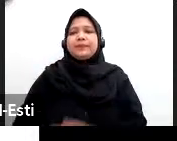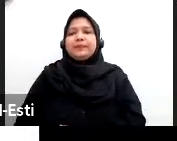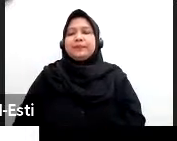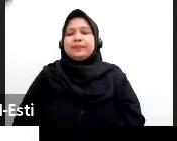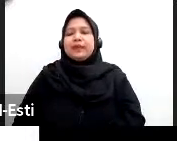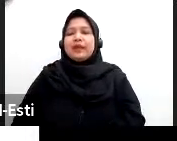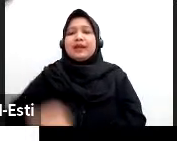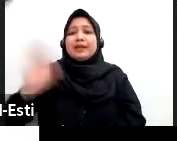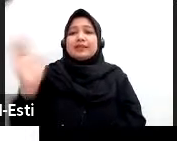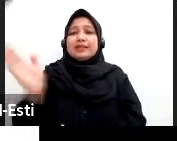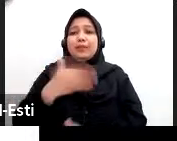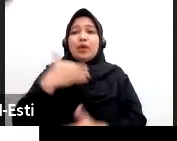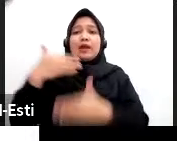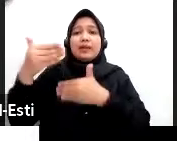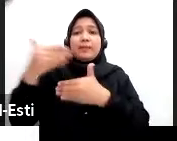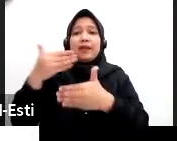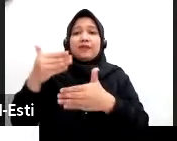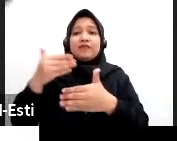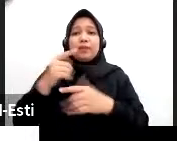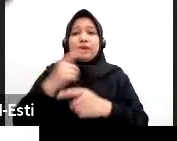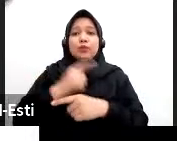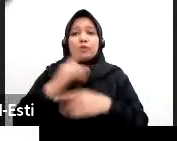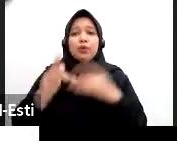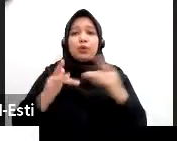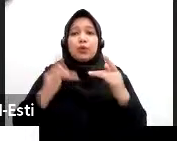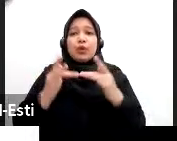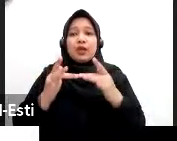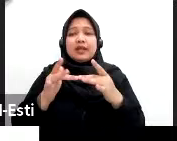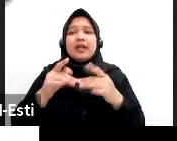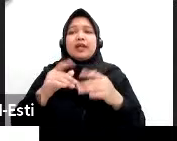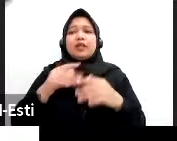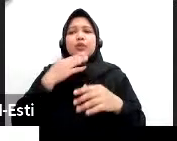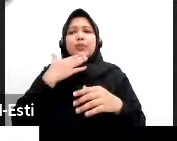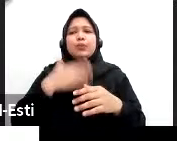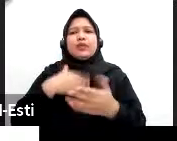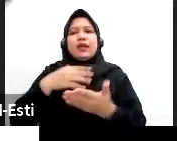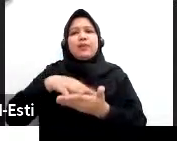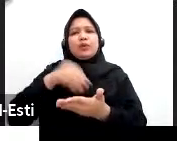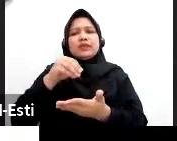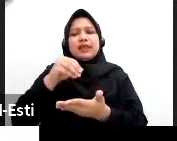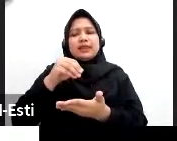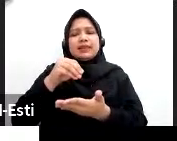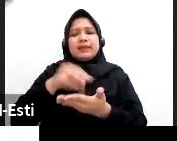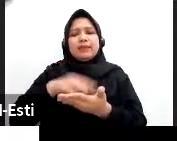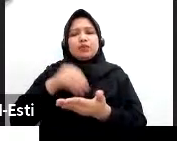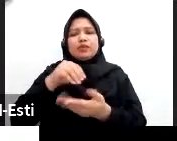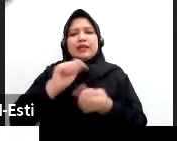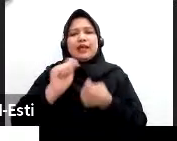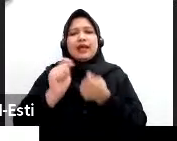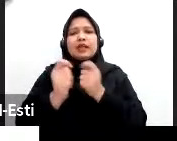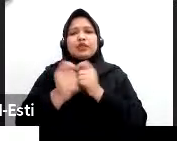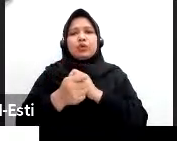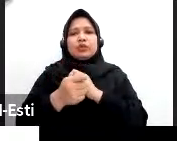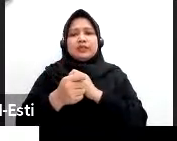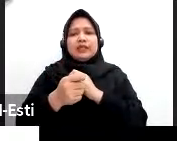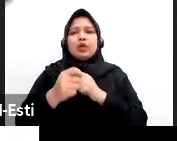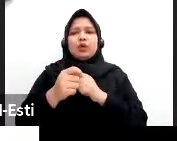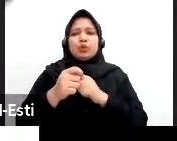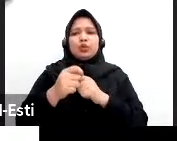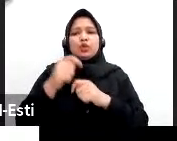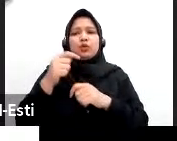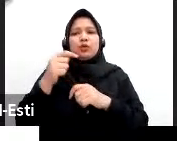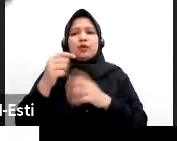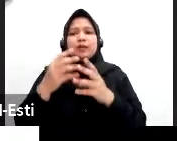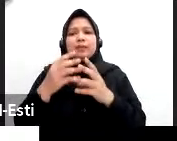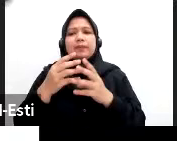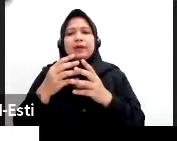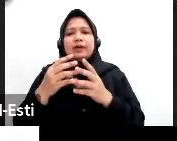semua platform di commerce memiliki pusat resolusi ataupun Ya seperti apa penyelesaian sengketa yang seperti ada